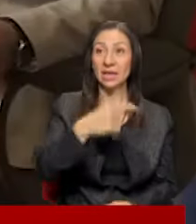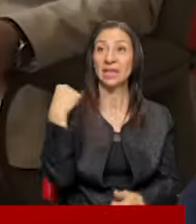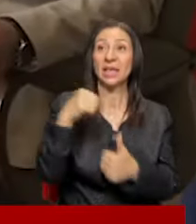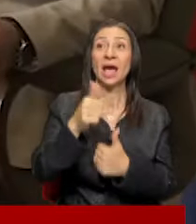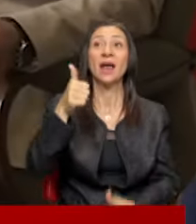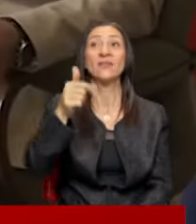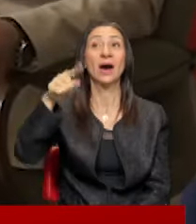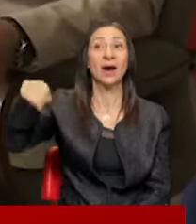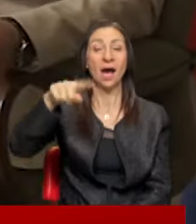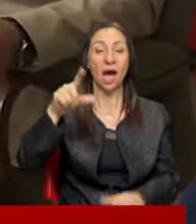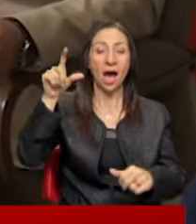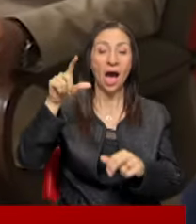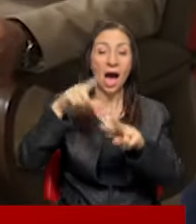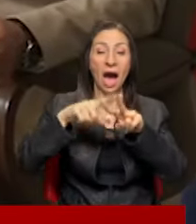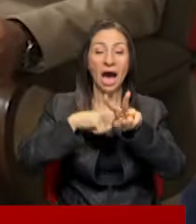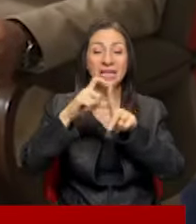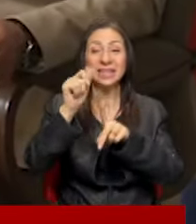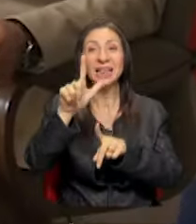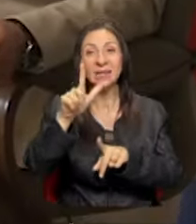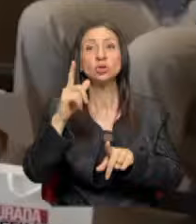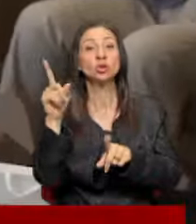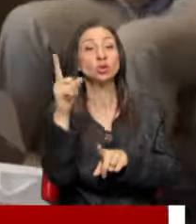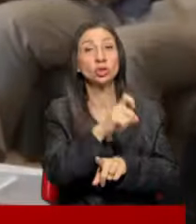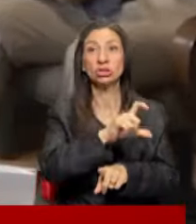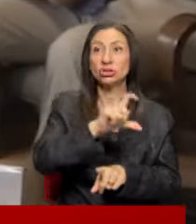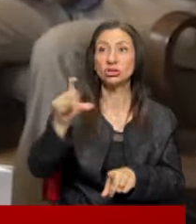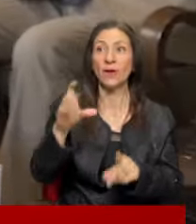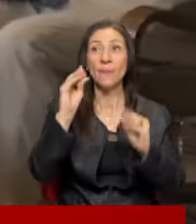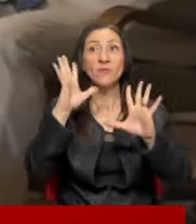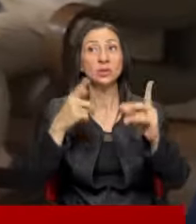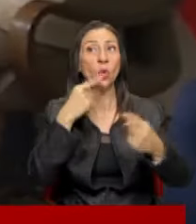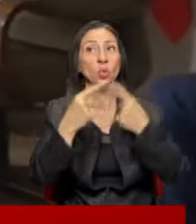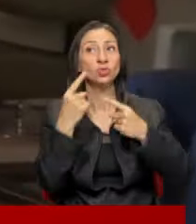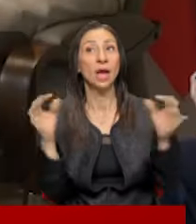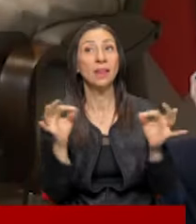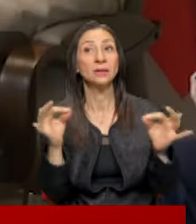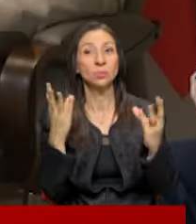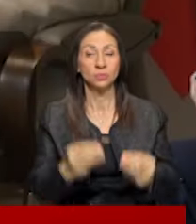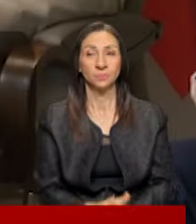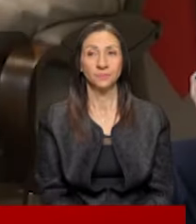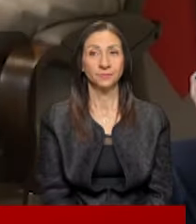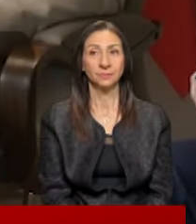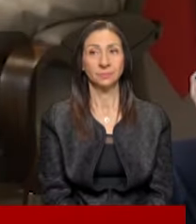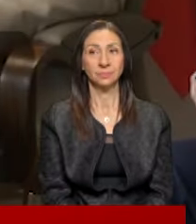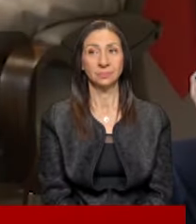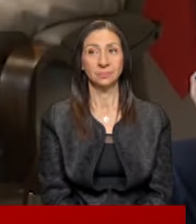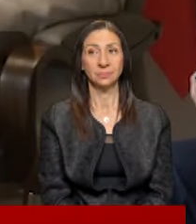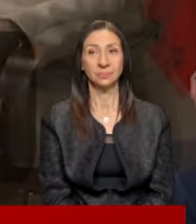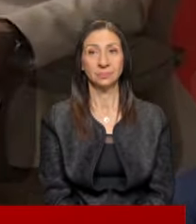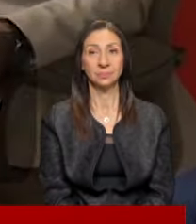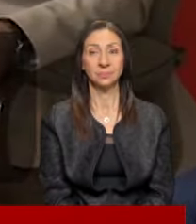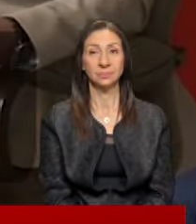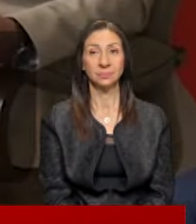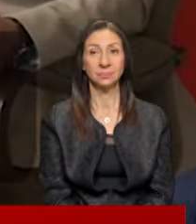yeniden Refah Partili aydal'ın sorusu gelen yanıt en çok konuşulan diyalog oldu İnşallah sağlığı çok daha iyiye